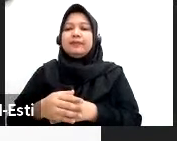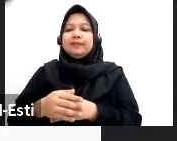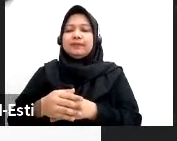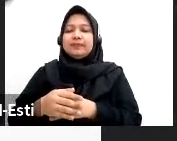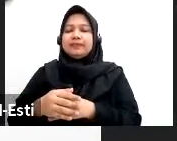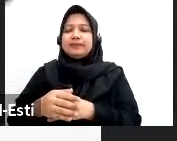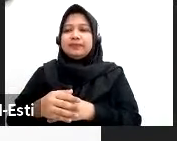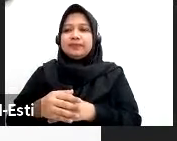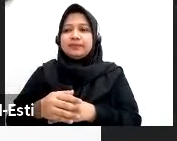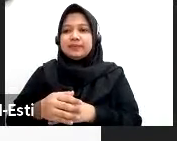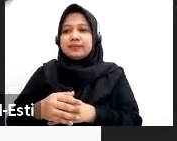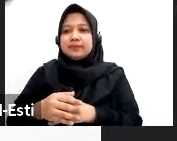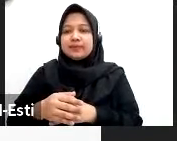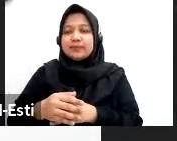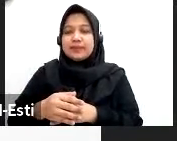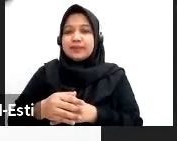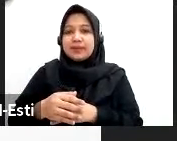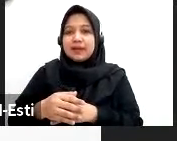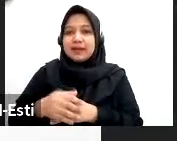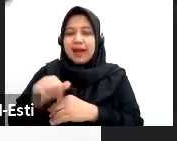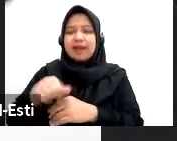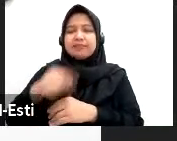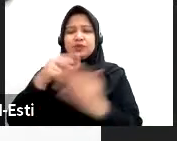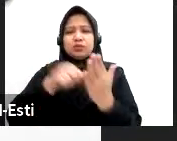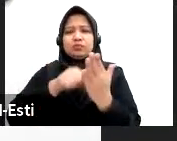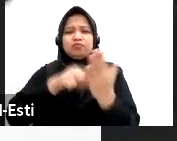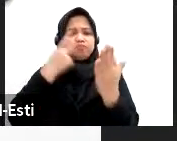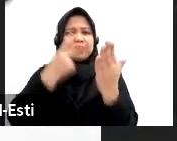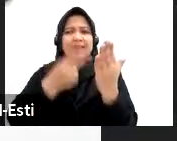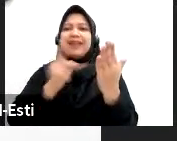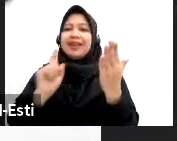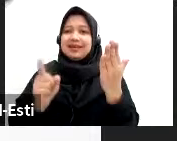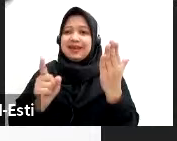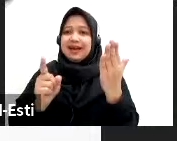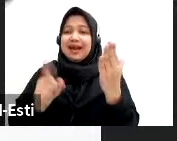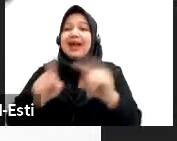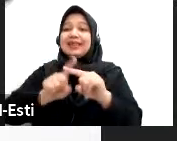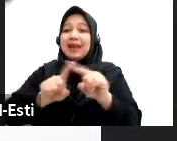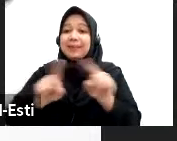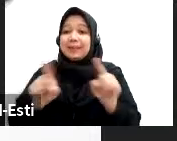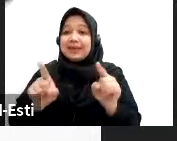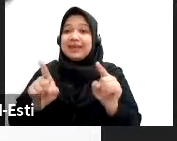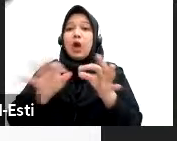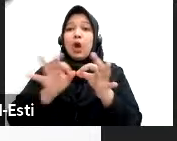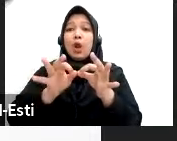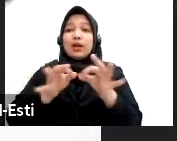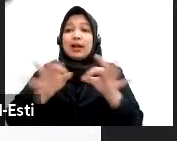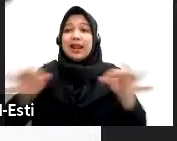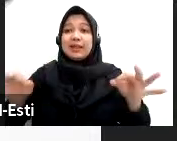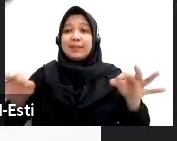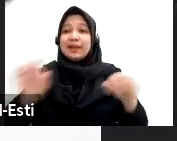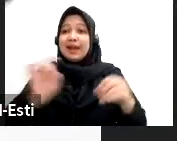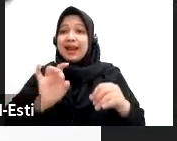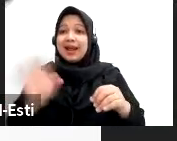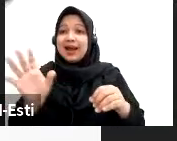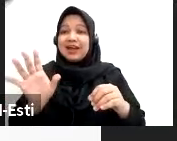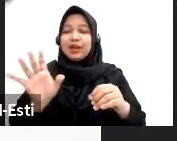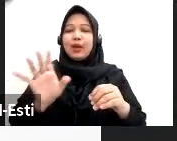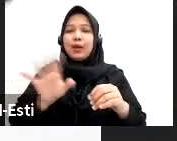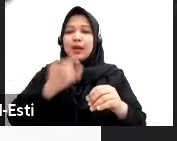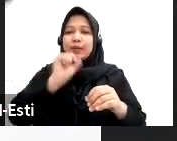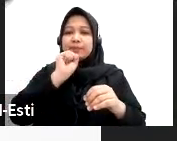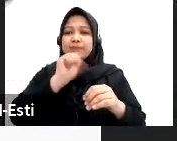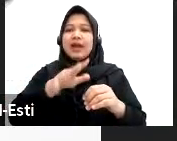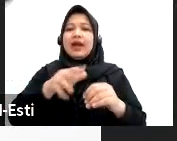ini Nah itu nampak begitu tetapi dalam kalimat banyak-banyak pakan bahwa penyelesaian